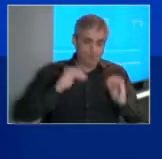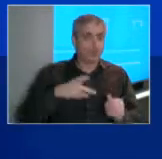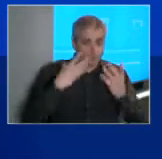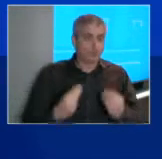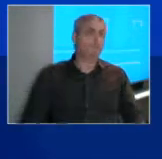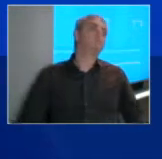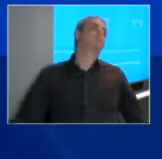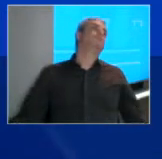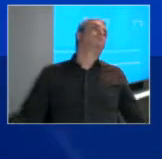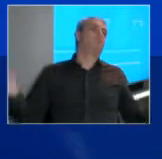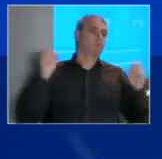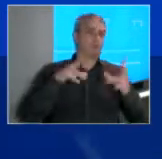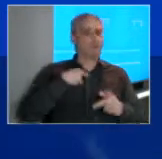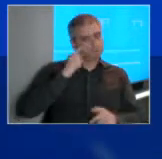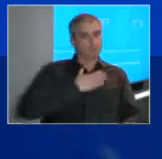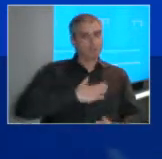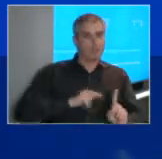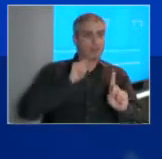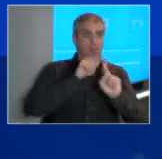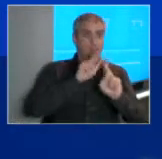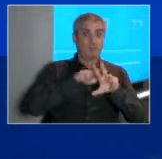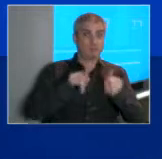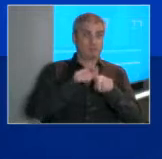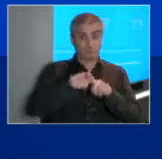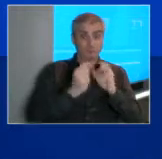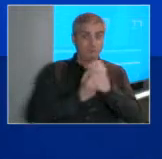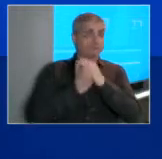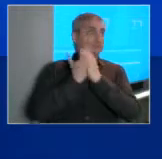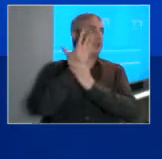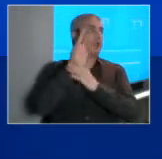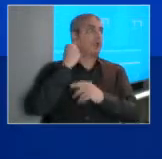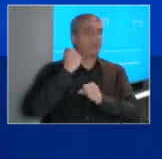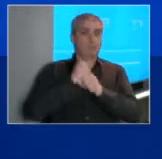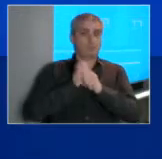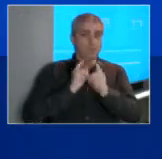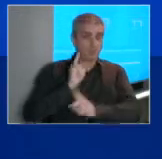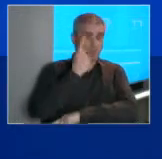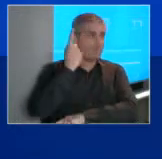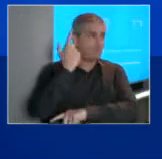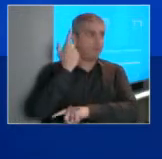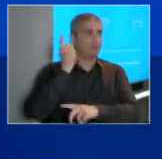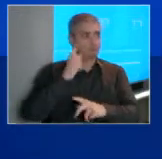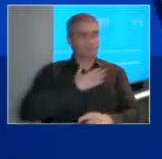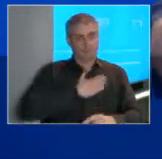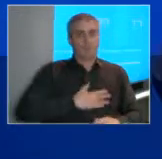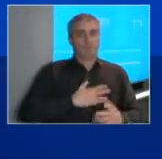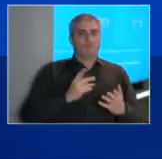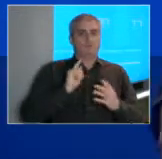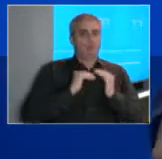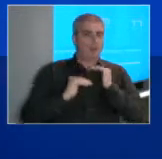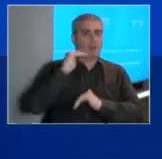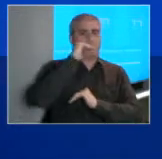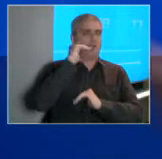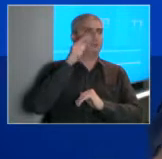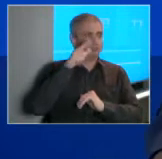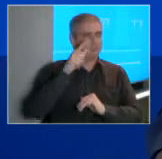זה טוב, אוקיי, אנחנו צריכים לשאוף במצב כזה שהצמיחה הגבוהה, התעסוקה הגבוהה, צריכים לשאוף דווקא לעלות